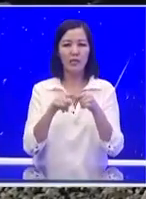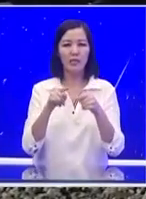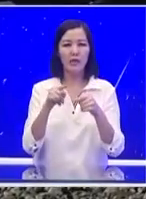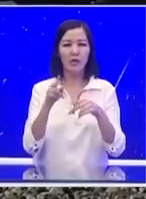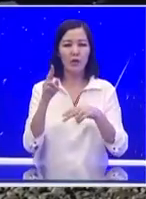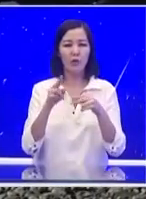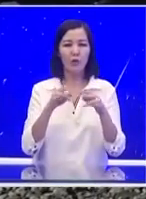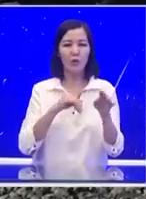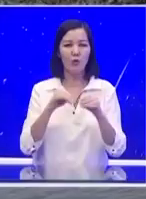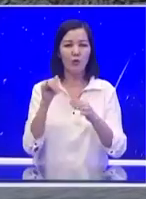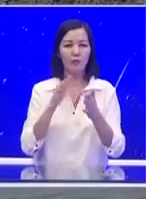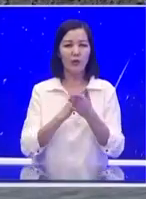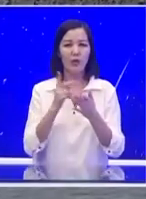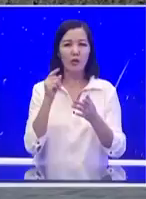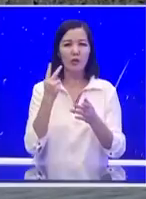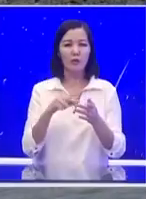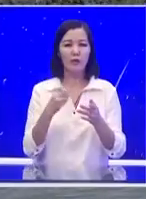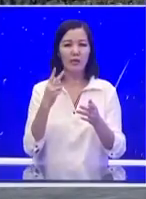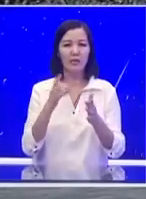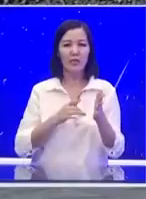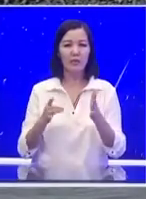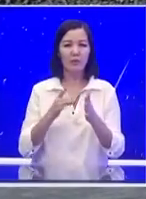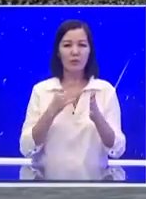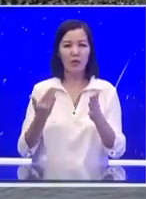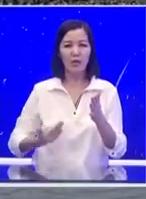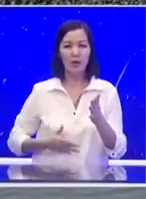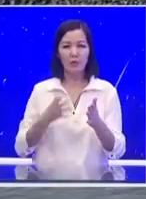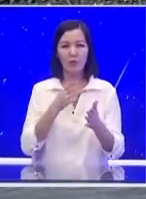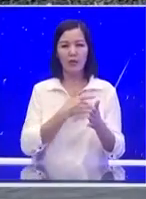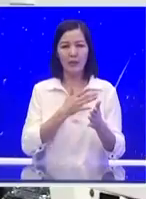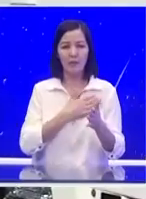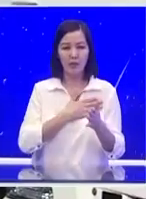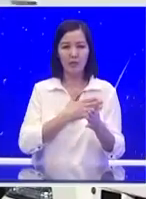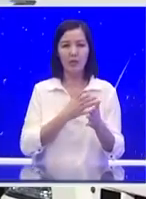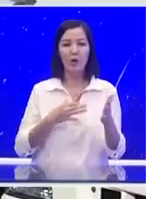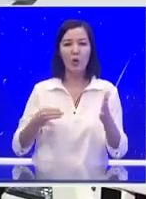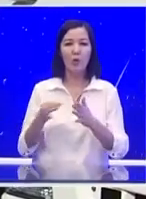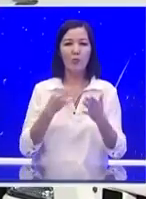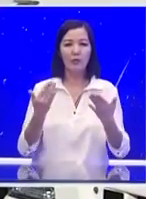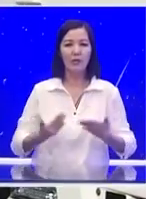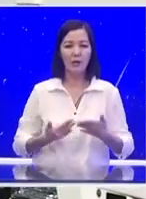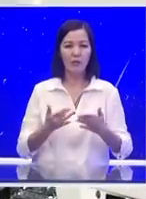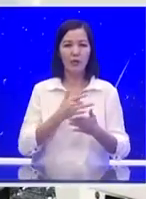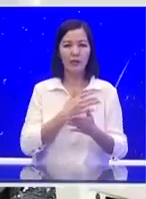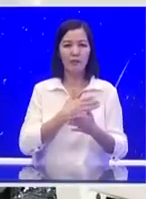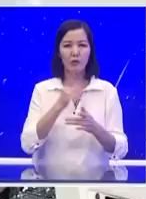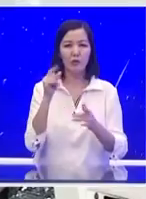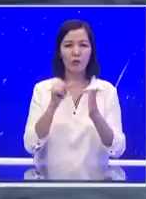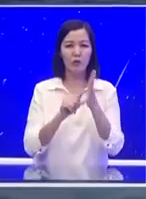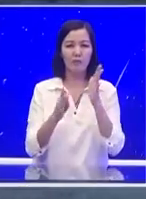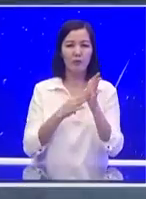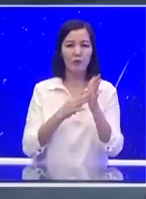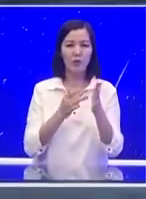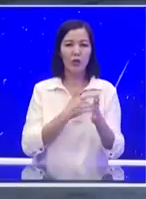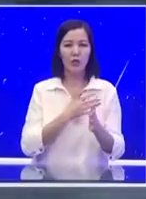бар. Оның 122-сі республикалық коммуналдық меншігінде тесілі, ал облыстық коммуналдық меншігінде 169